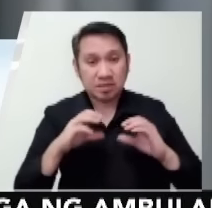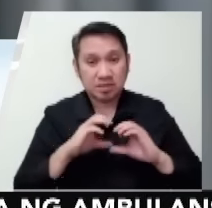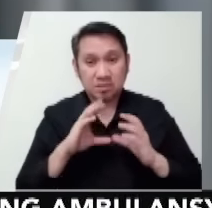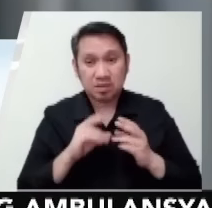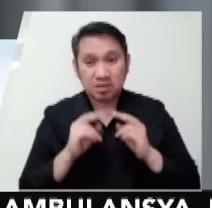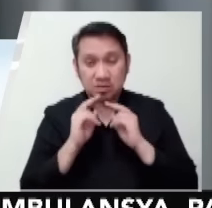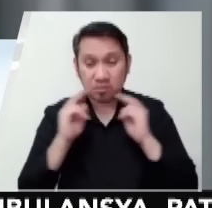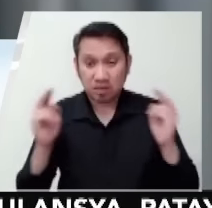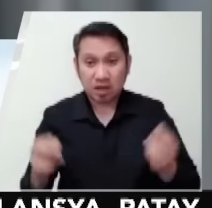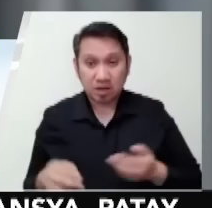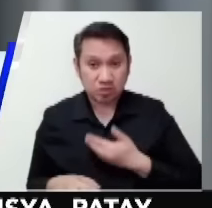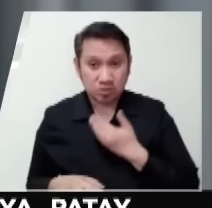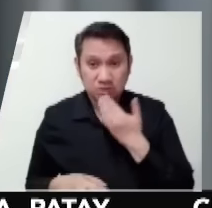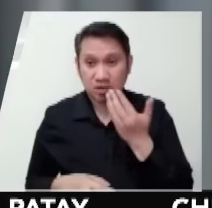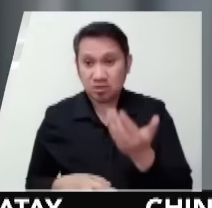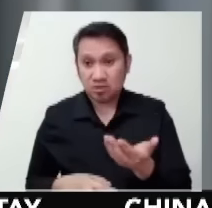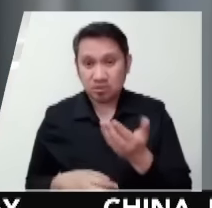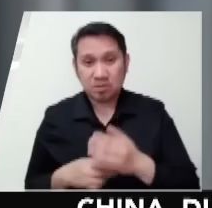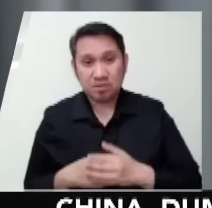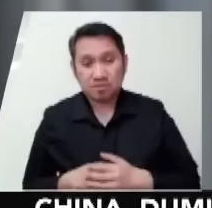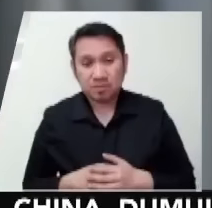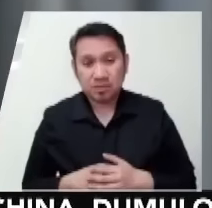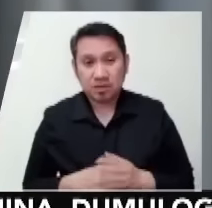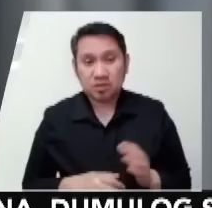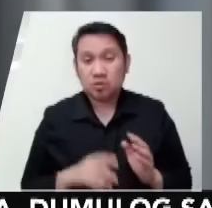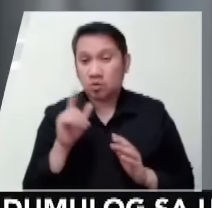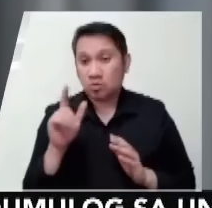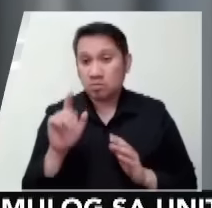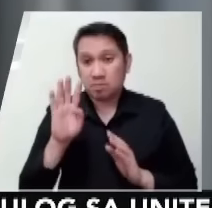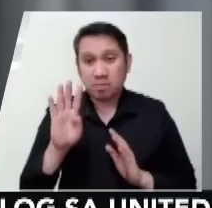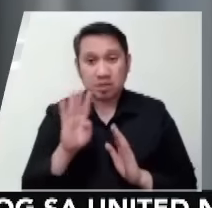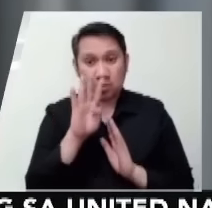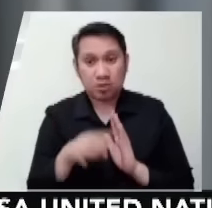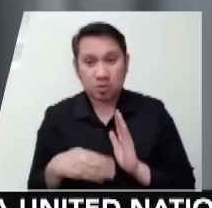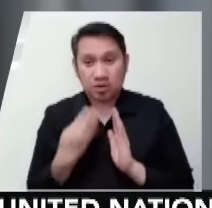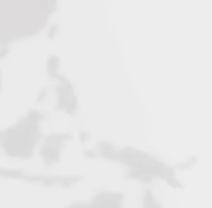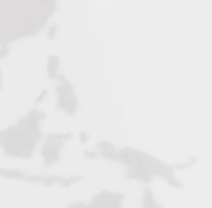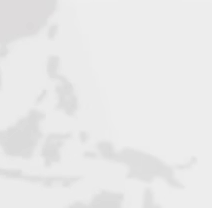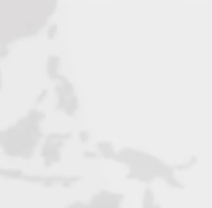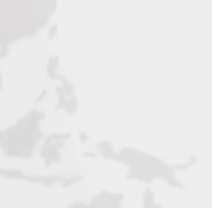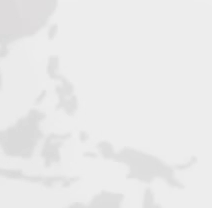News, Marisol Abdurrahman, Nakatuto, 24 Oras.